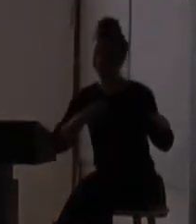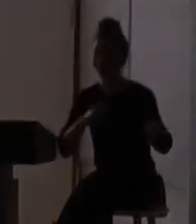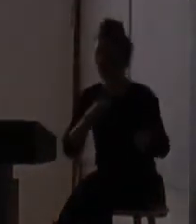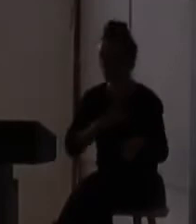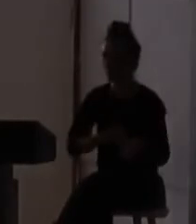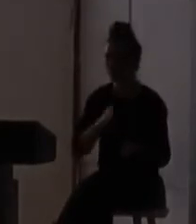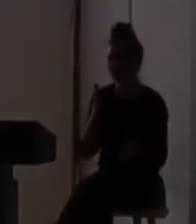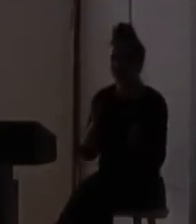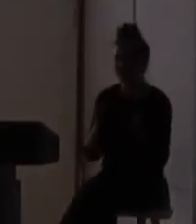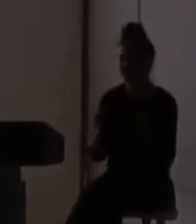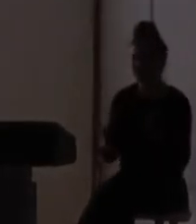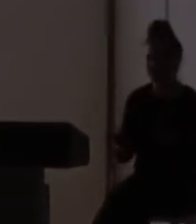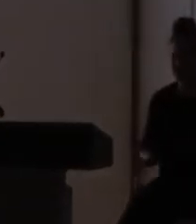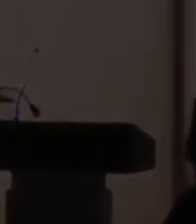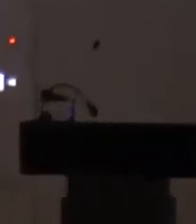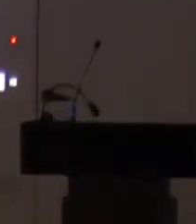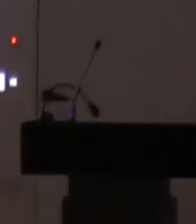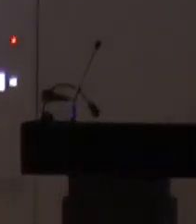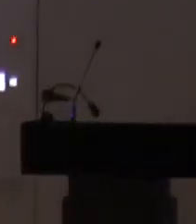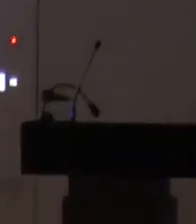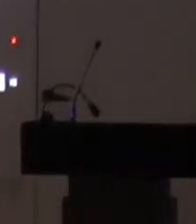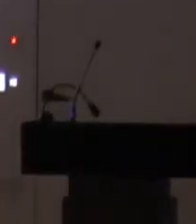special robot legs that make you go faster?